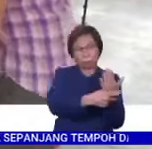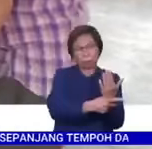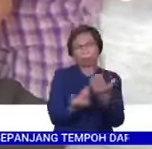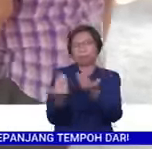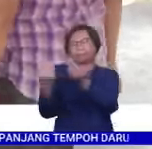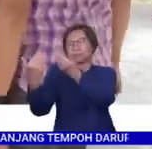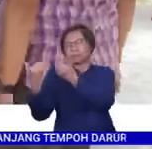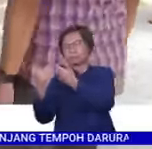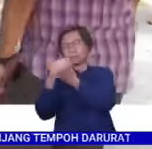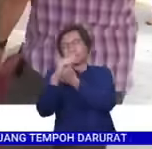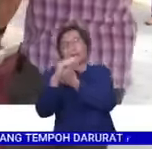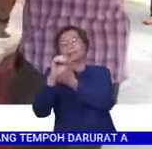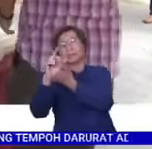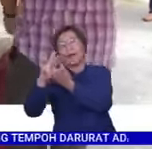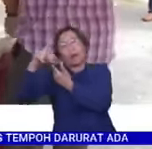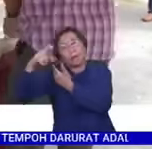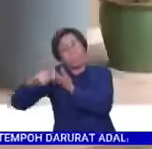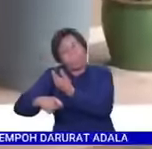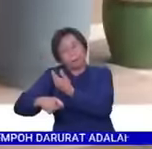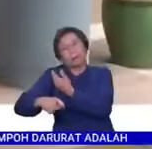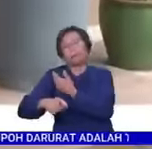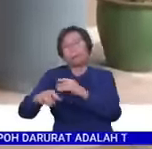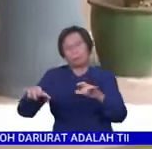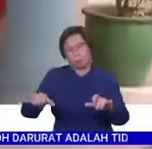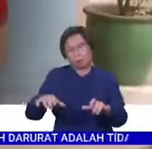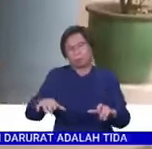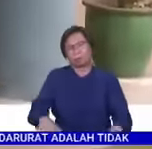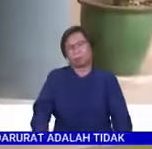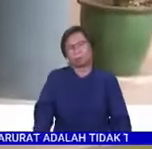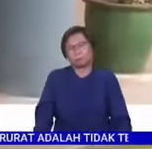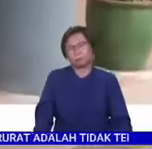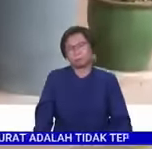tanggungjawab sosial yang harus dilaksanakan